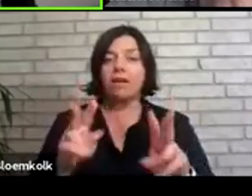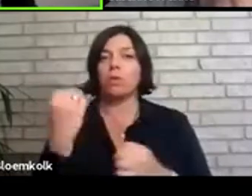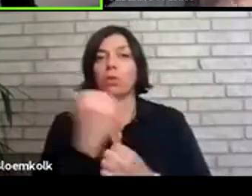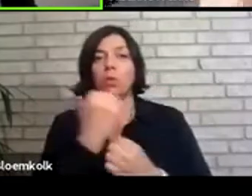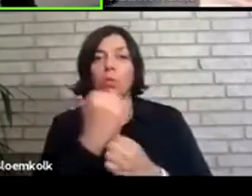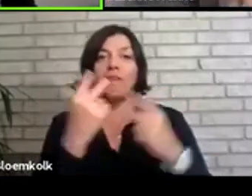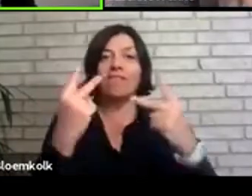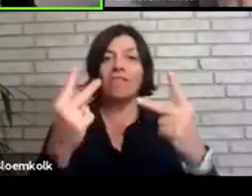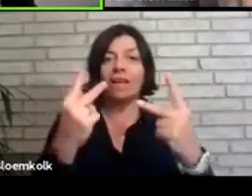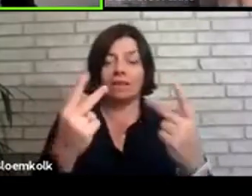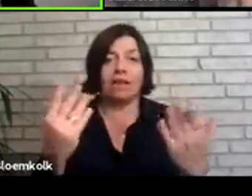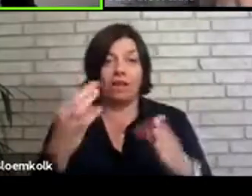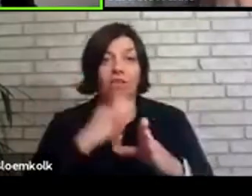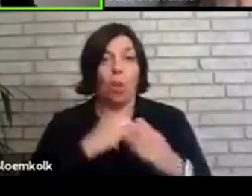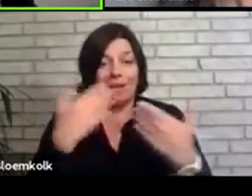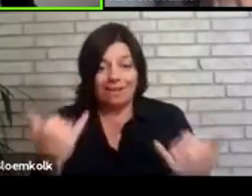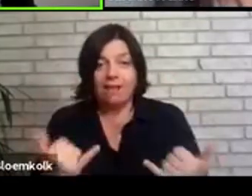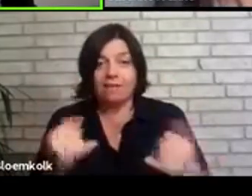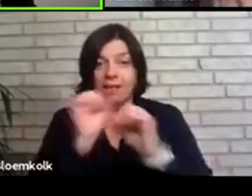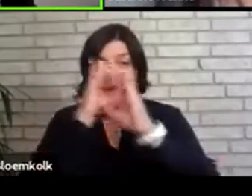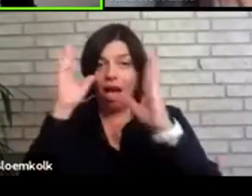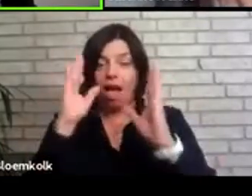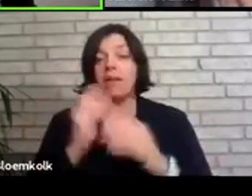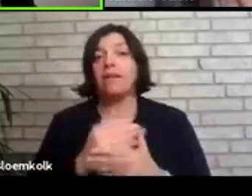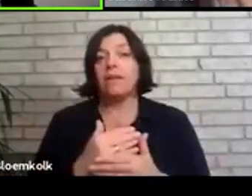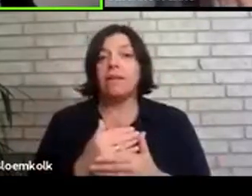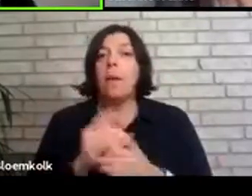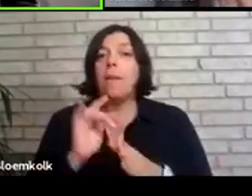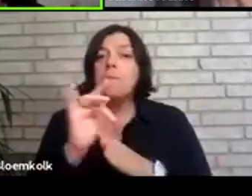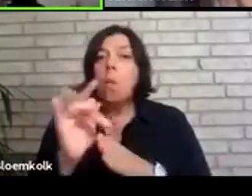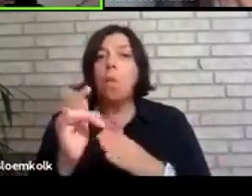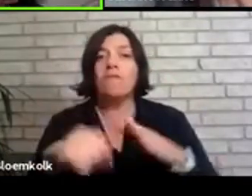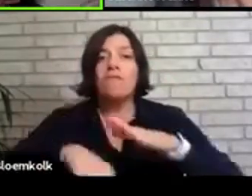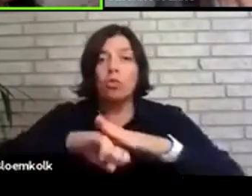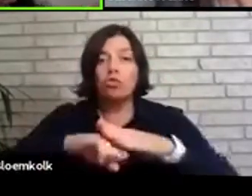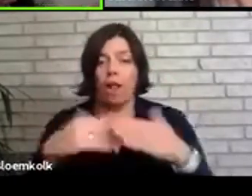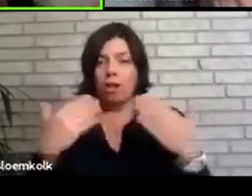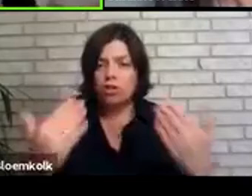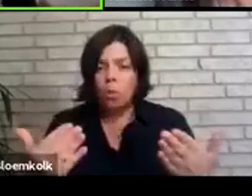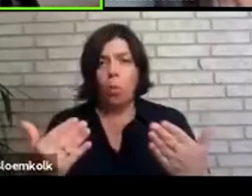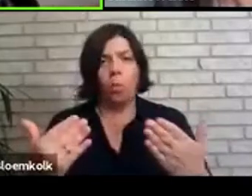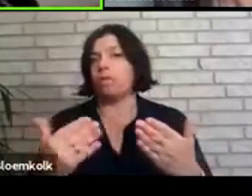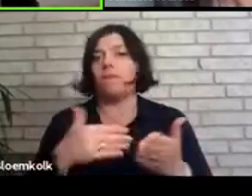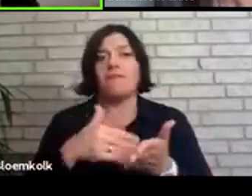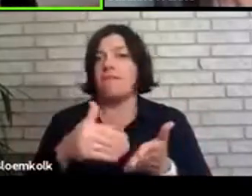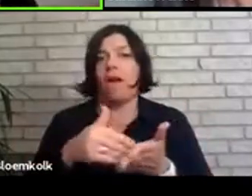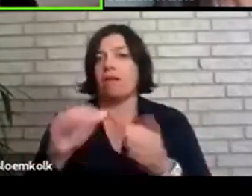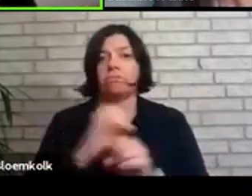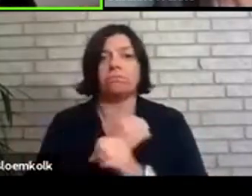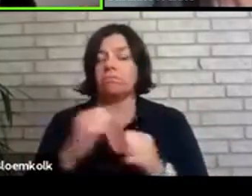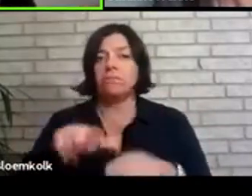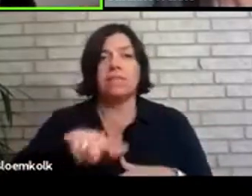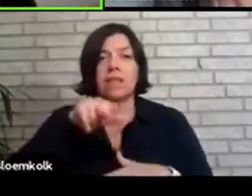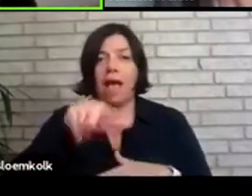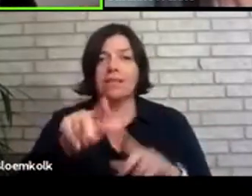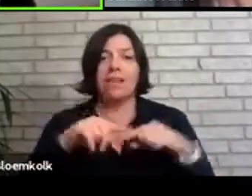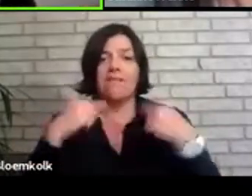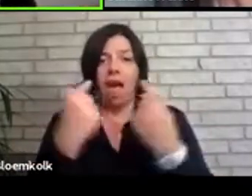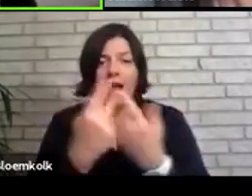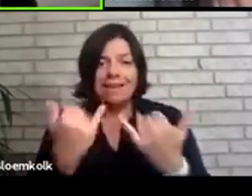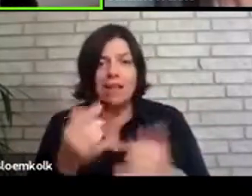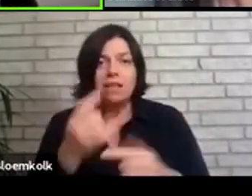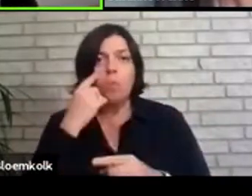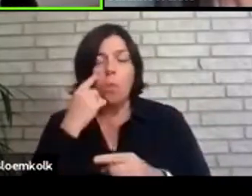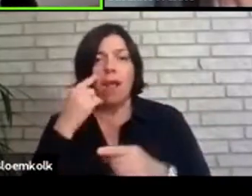Profifußball, weil die Fans eben gesagt haben, das kann so nicht mehr weitergehen. Es kann nicht sein, dass 13 Vereine akut von der Insolvenz bedroht